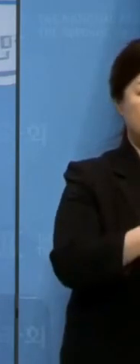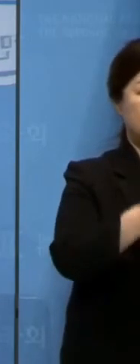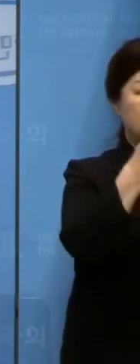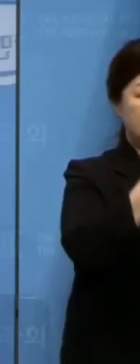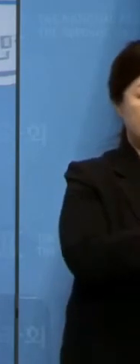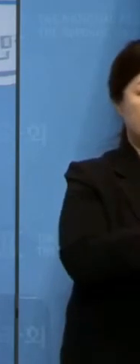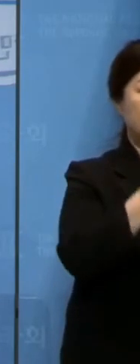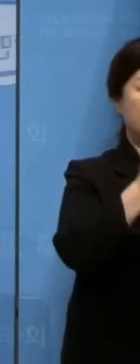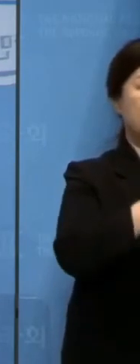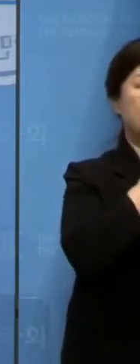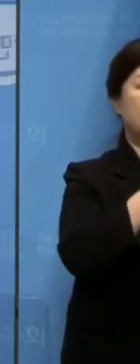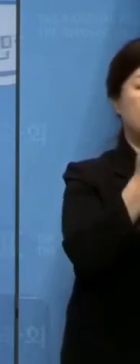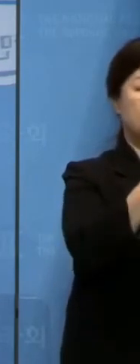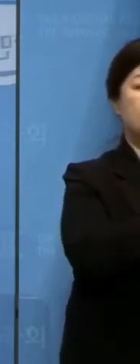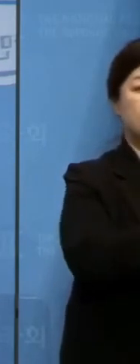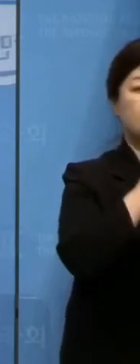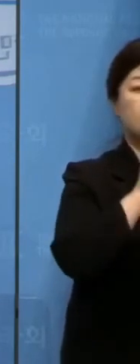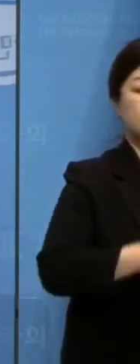지정해달라고 요청했습니다.